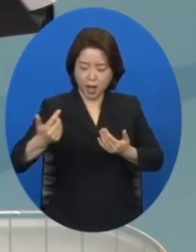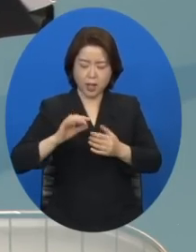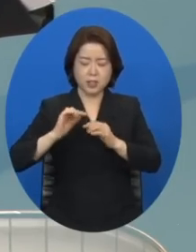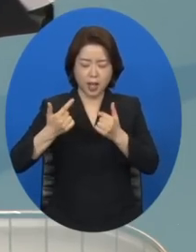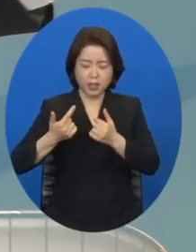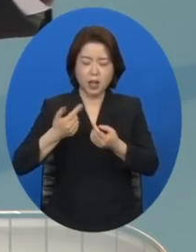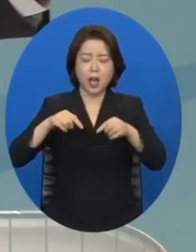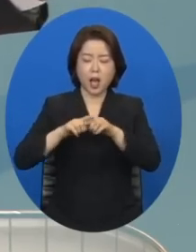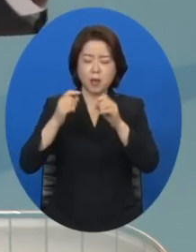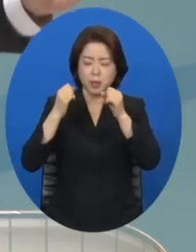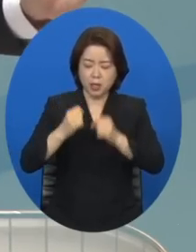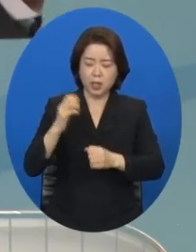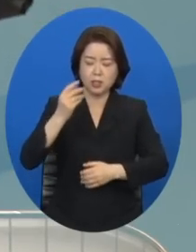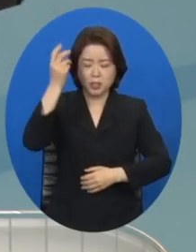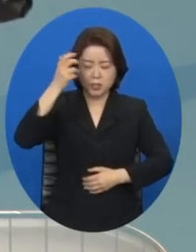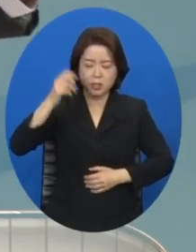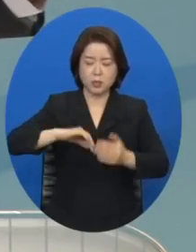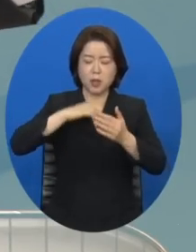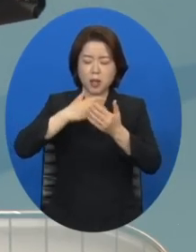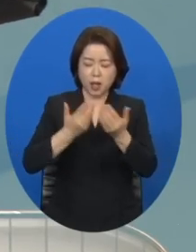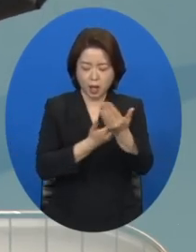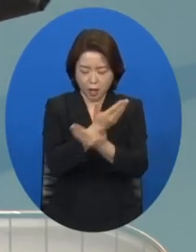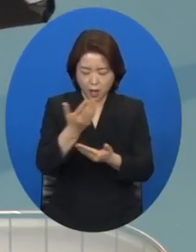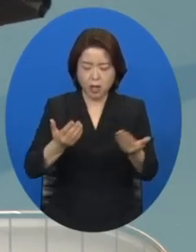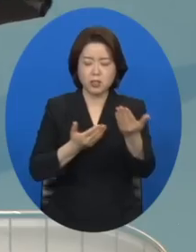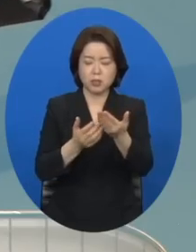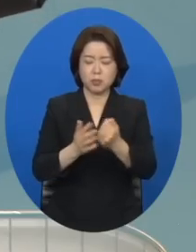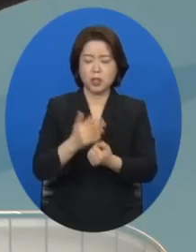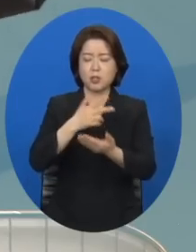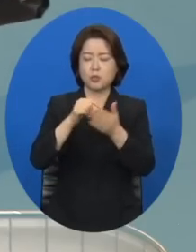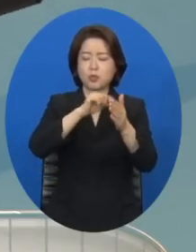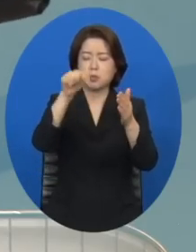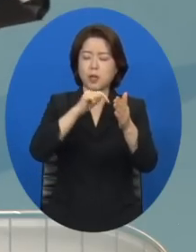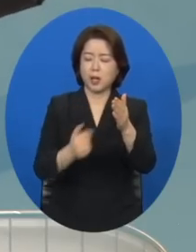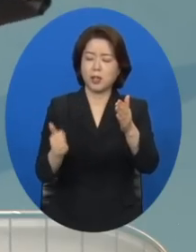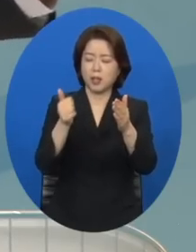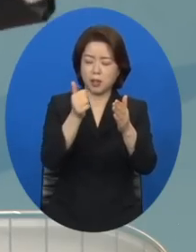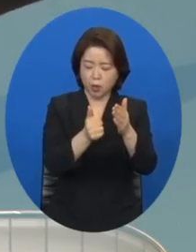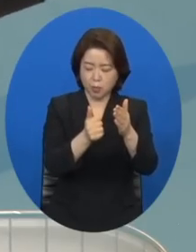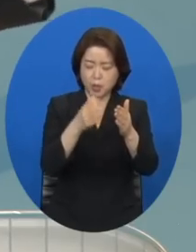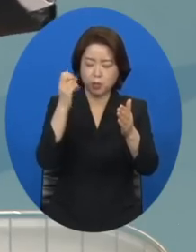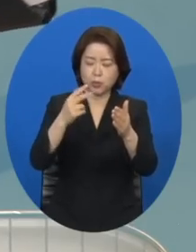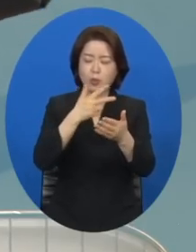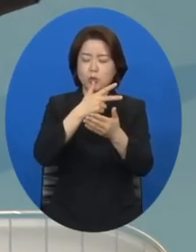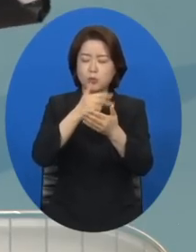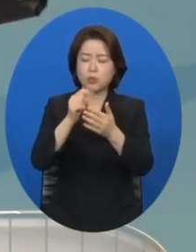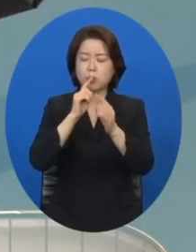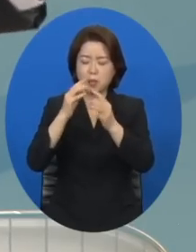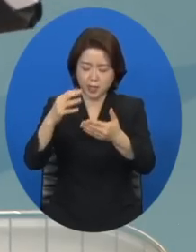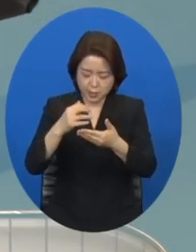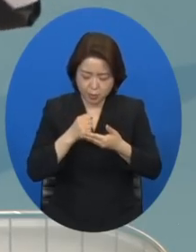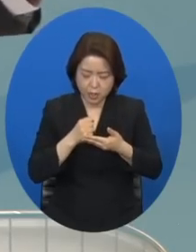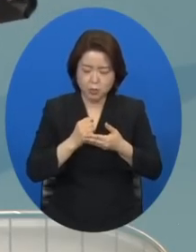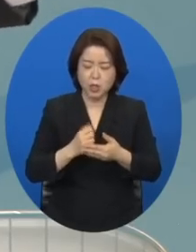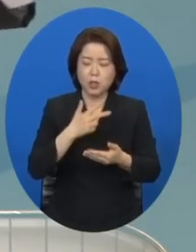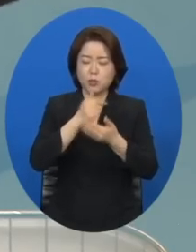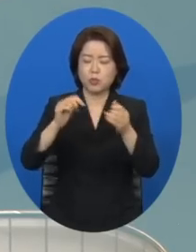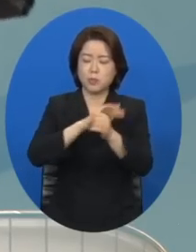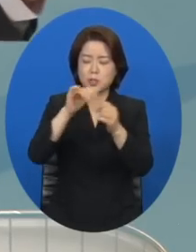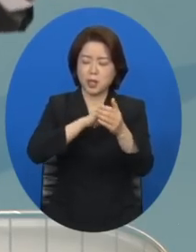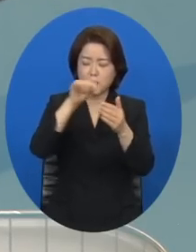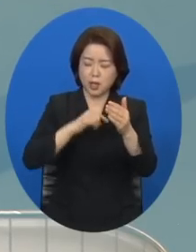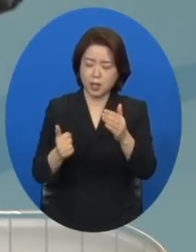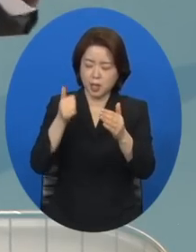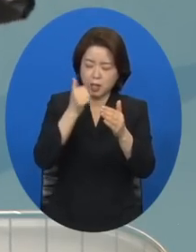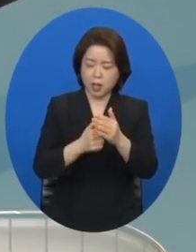함께 하시는 성령님의 가망감동 교통케 하심이 주님 안에 거하며 또한 주님 말씀 안에 거하며 주님의 사랑 안에 거하기를